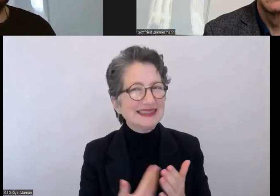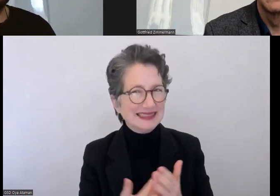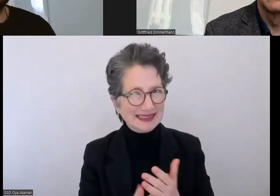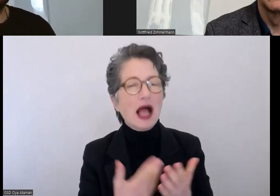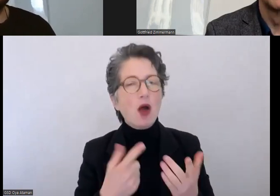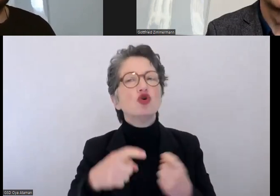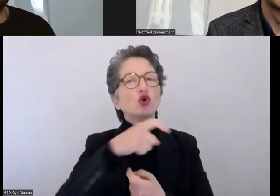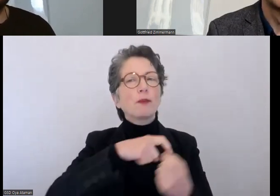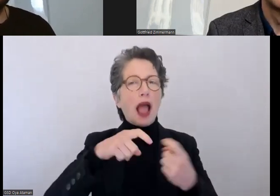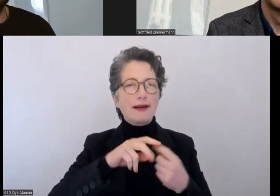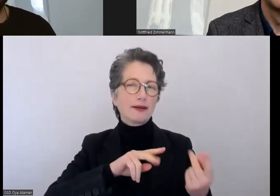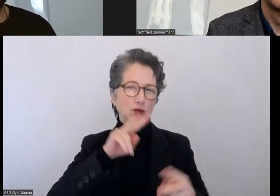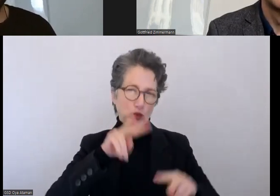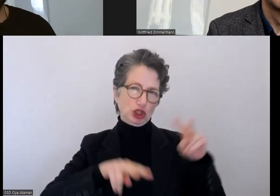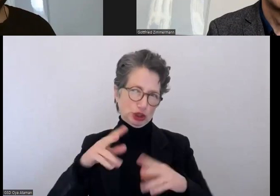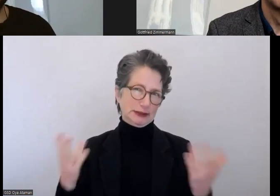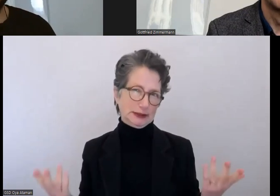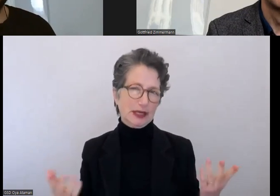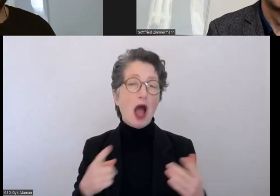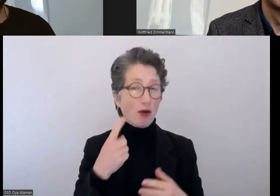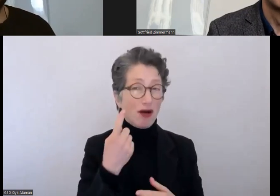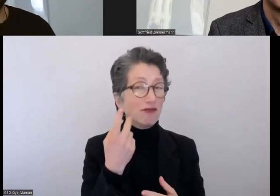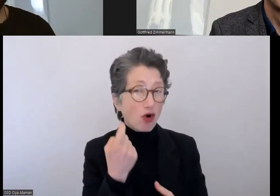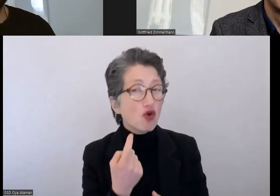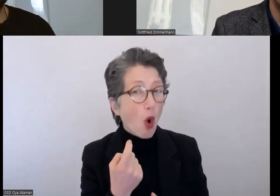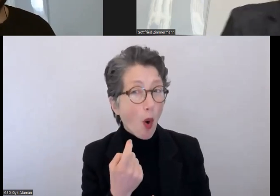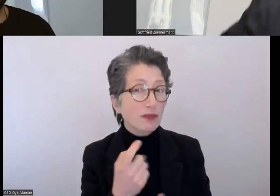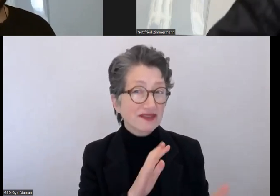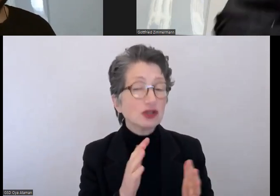den möglicherweise drohenden Strafen, die da auch im Gesetz stehen.